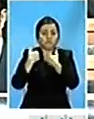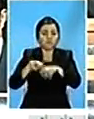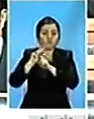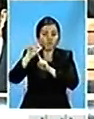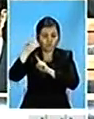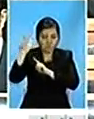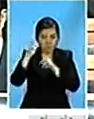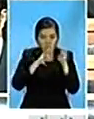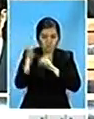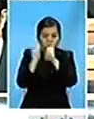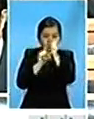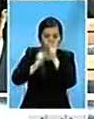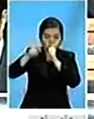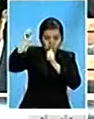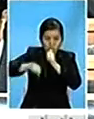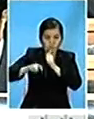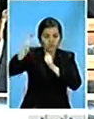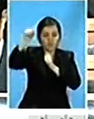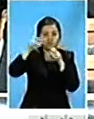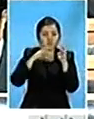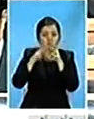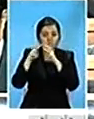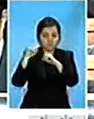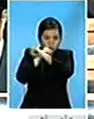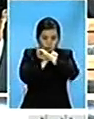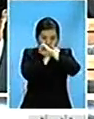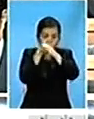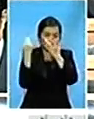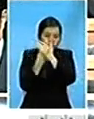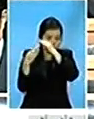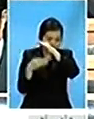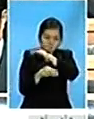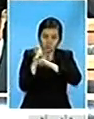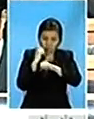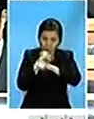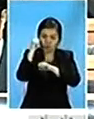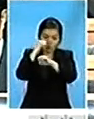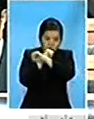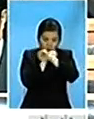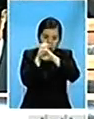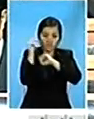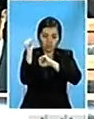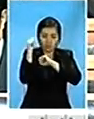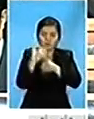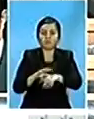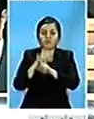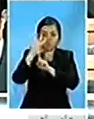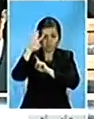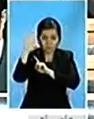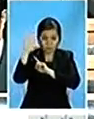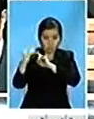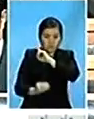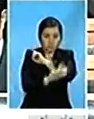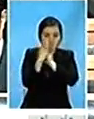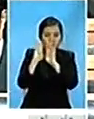ออกแบบดูก่อสร้างนั้นจะต้องปิดช่องโหว่ในการทุจริตให้ได้ 4. เปิดโอกาสให้บ